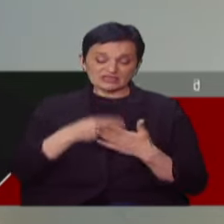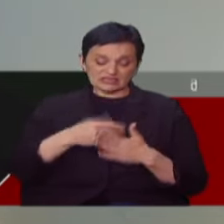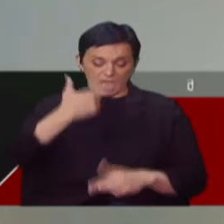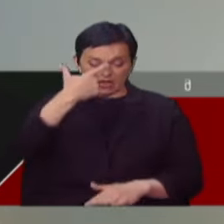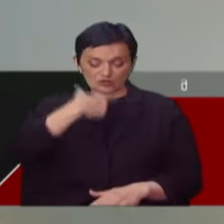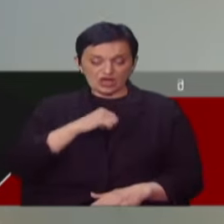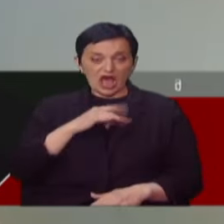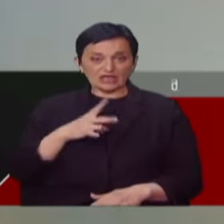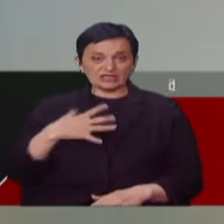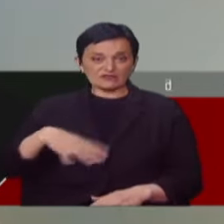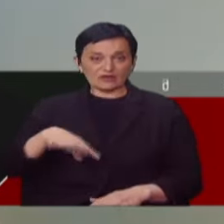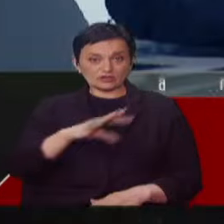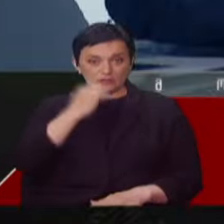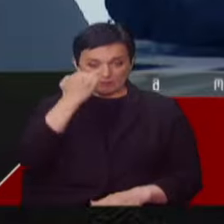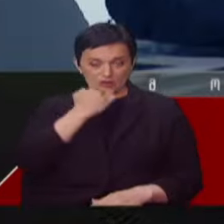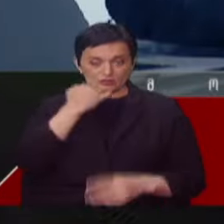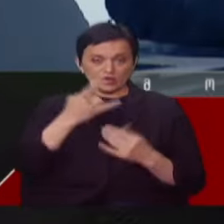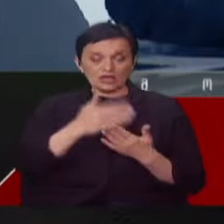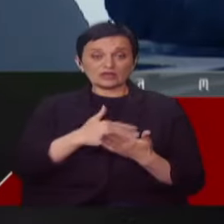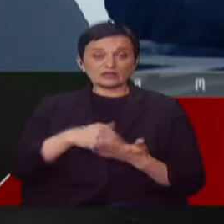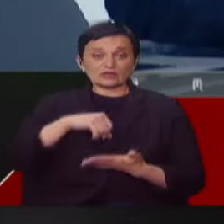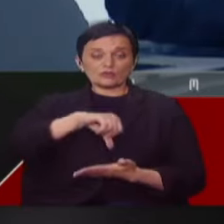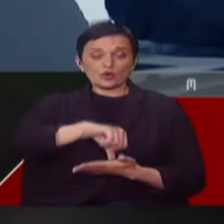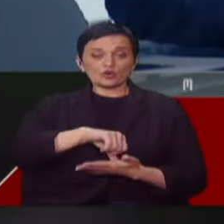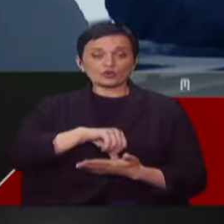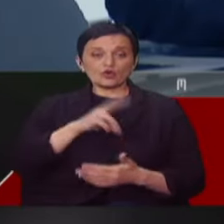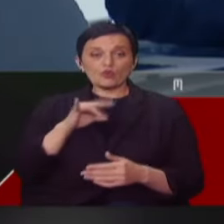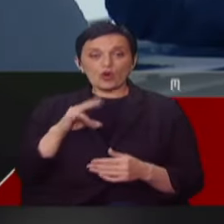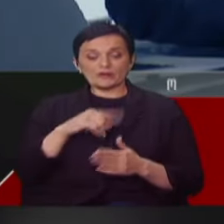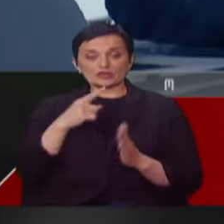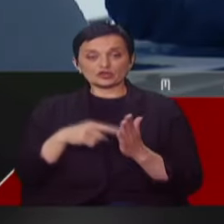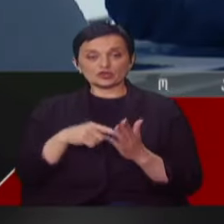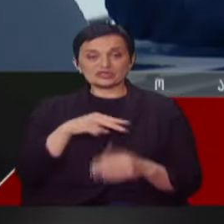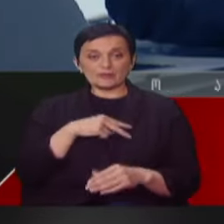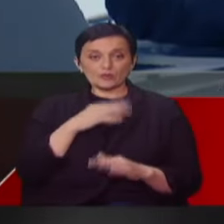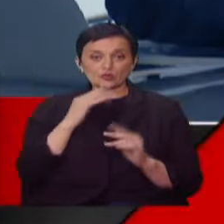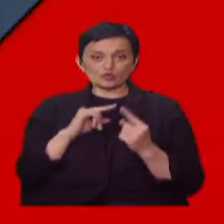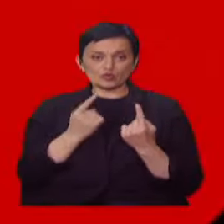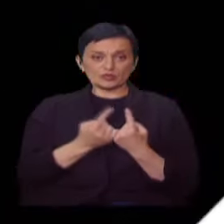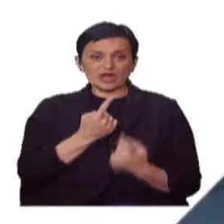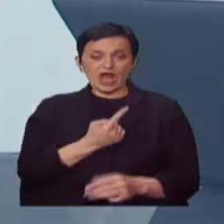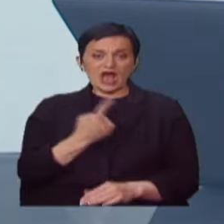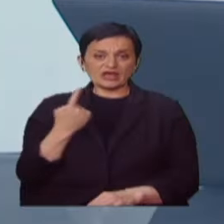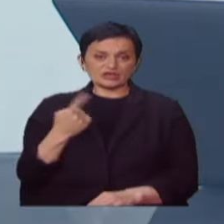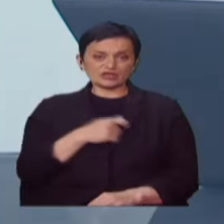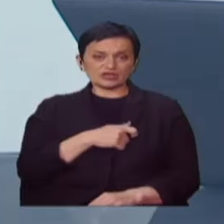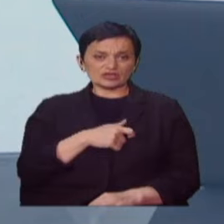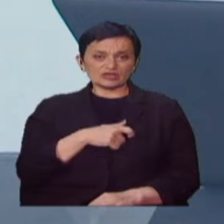თავისთვის, ან ამ ქვეყნისთვის. მადლობა გადაცემაში მონაწილეობისთვის. მოამბის შეკითხვებს საპარლამენტო უმრავლესობის ერთ-ერთი